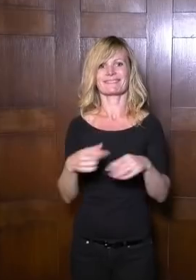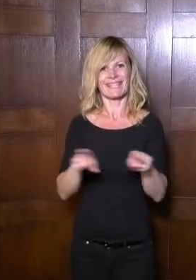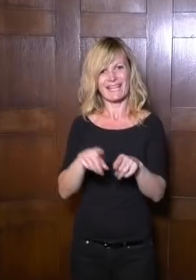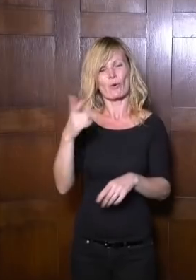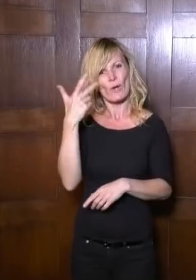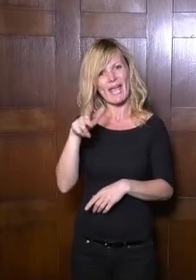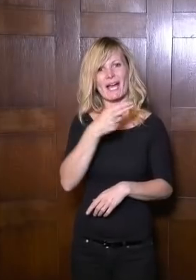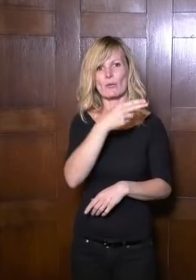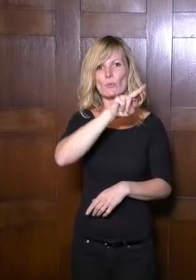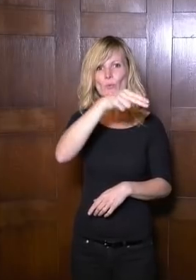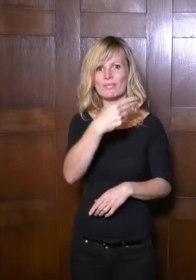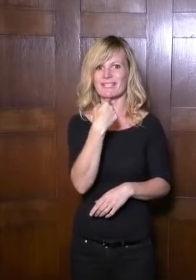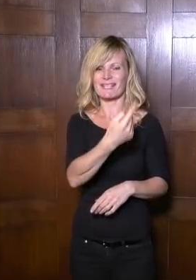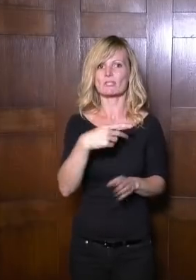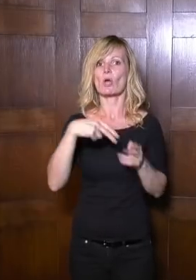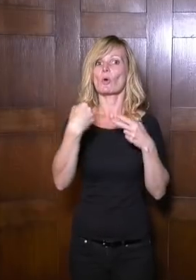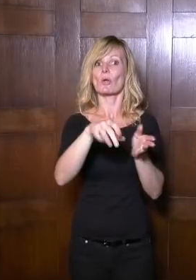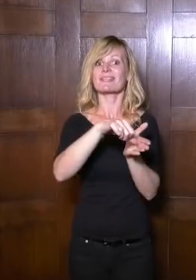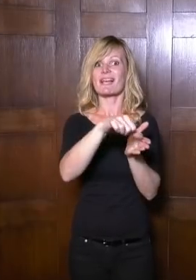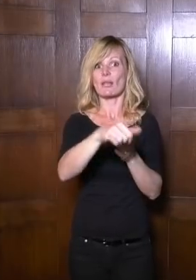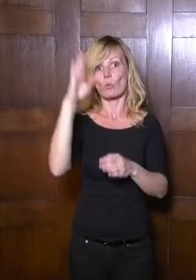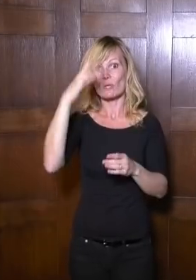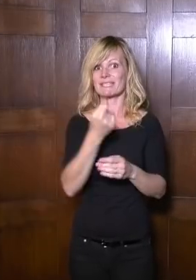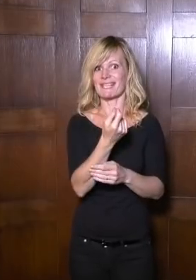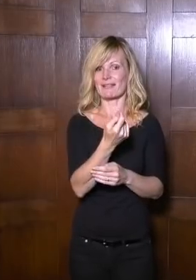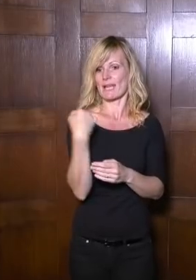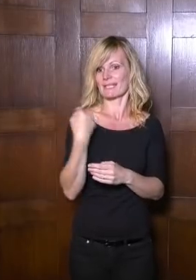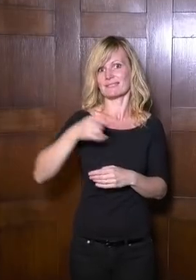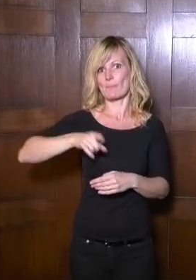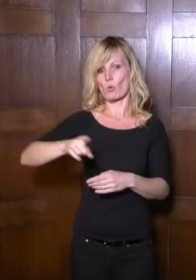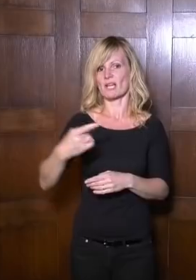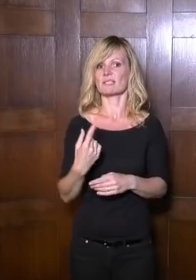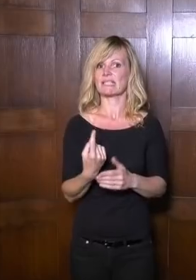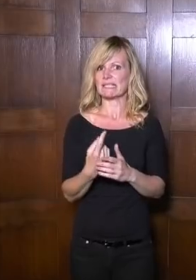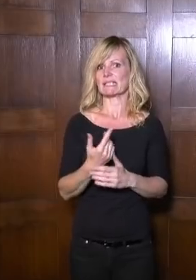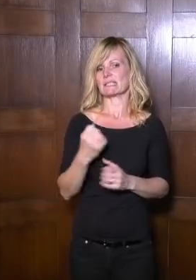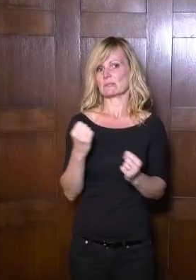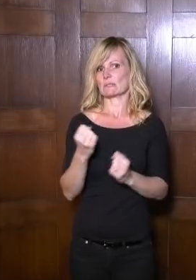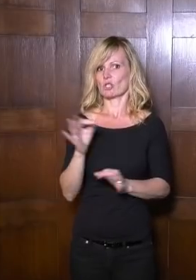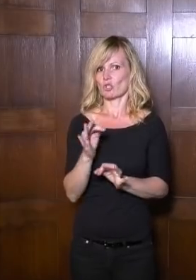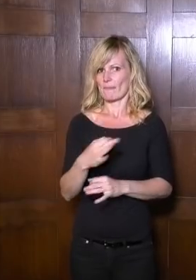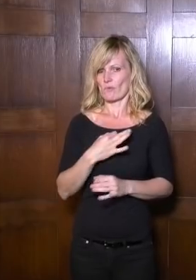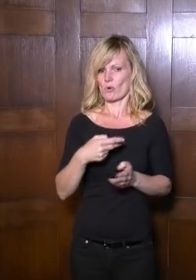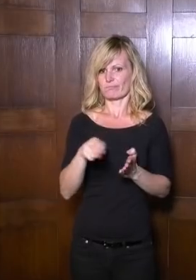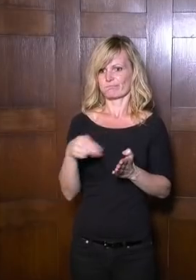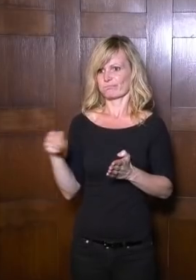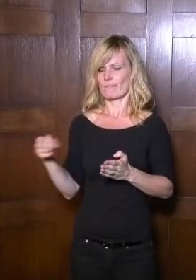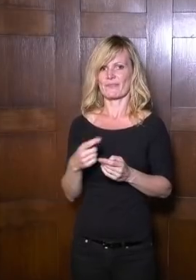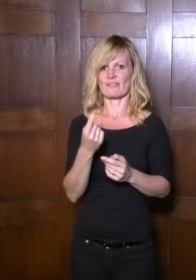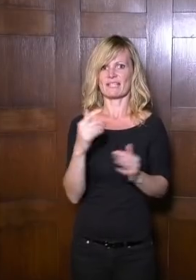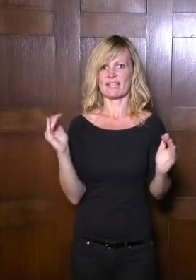hat, diese Rückzahlung der Kundengelder hat uns jetzt in diesen letzten Monaten, glaube ich, das größte Übel gebracht, diese